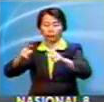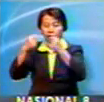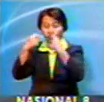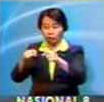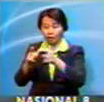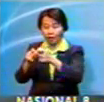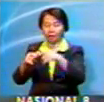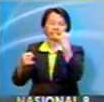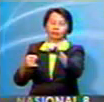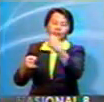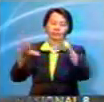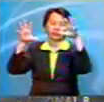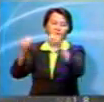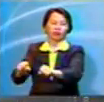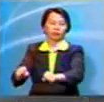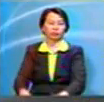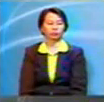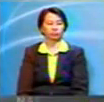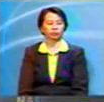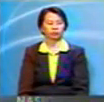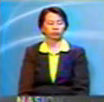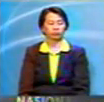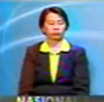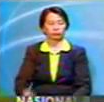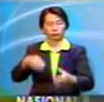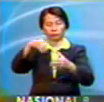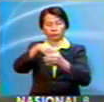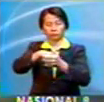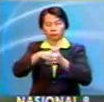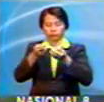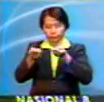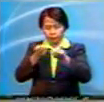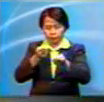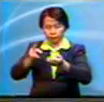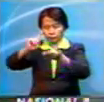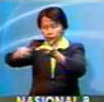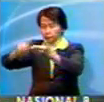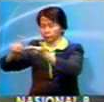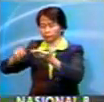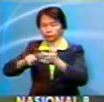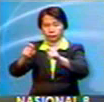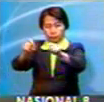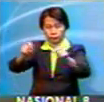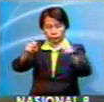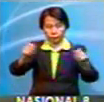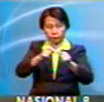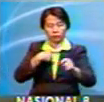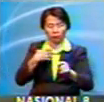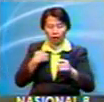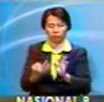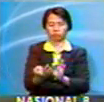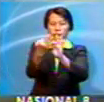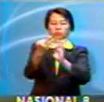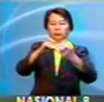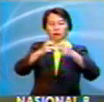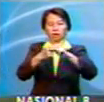cubaan itu menemui jalan buntu. So, dalam usaha kita untuk membuat pemeriksaan ke premis-premis tersebut, kita juga menghadapi masalah